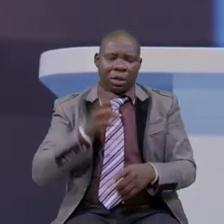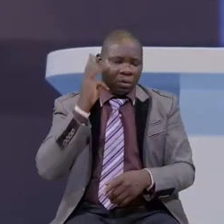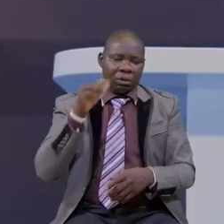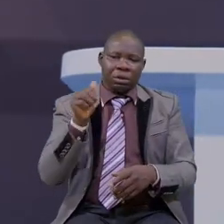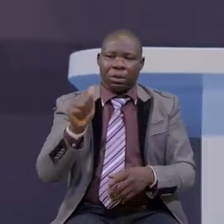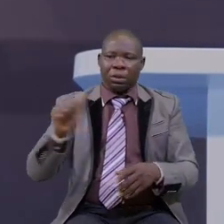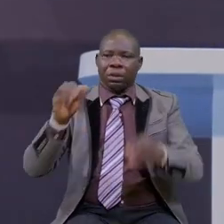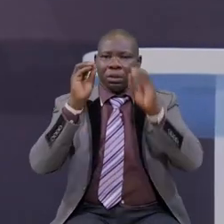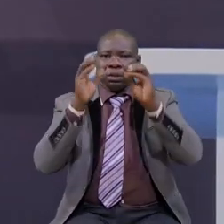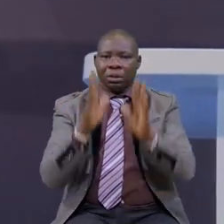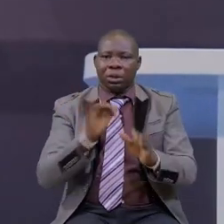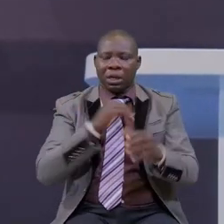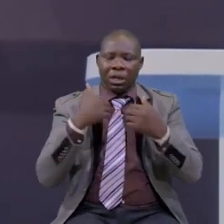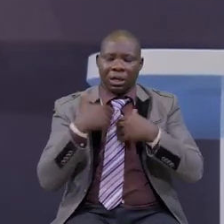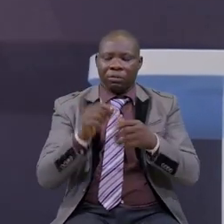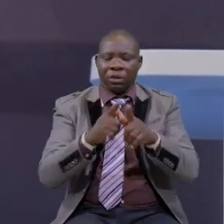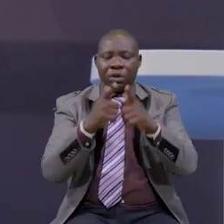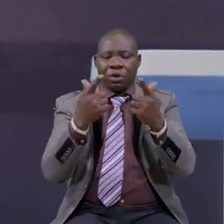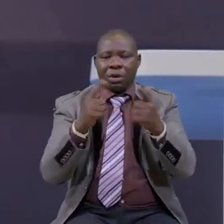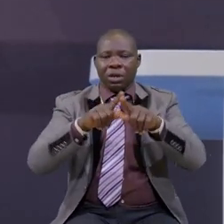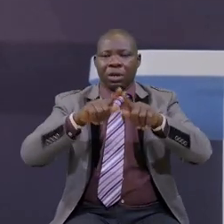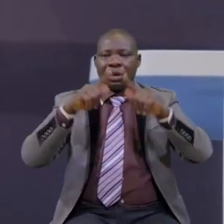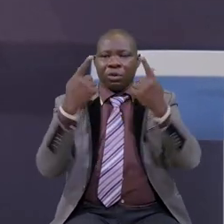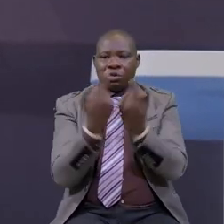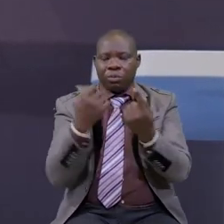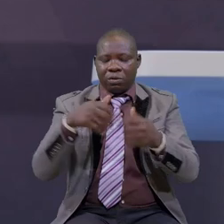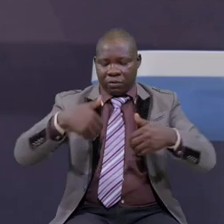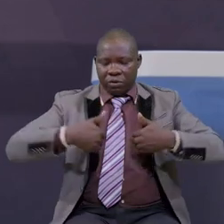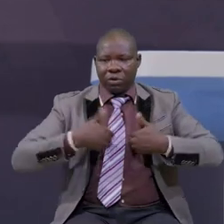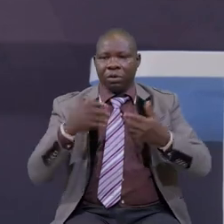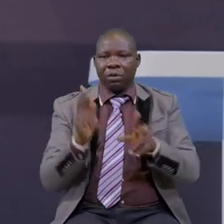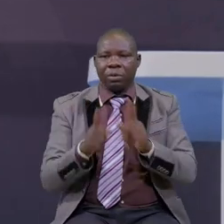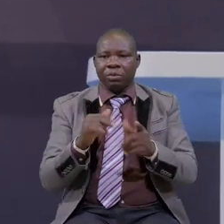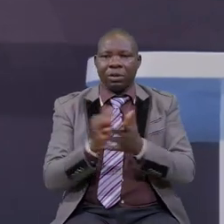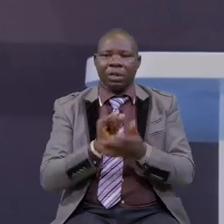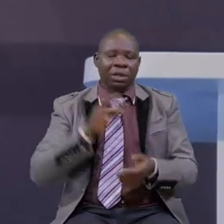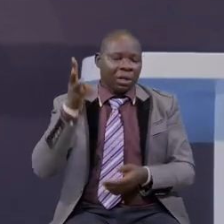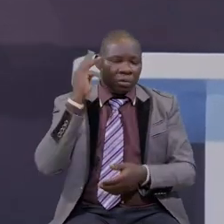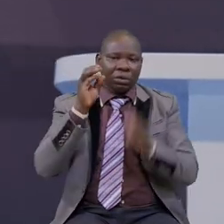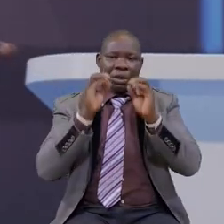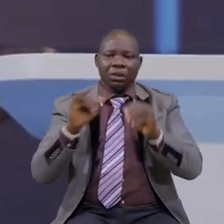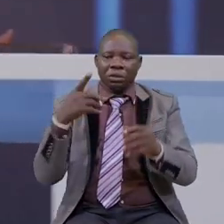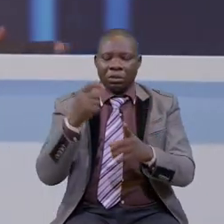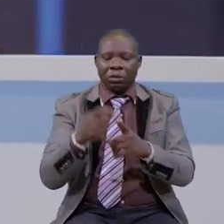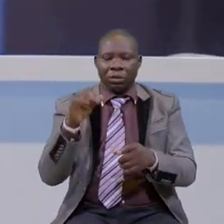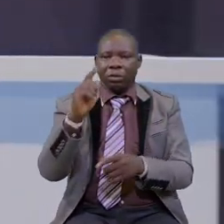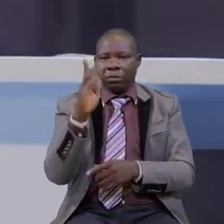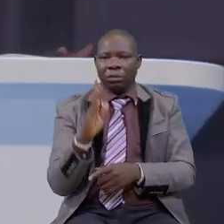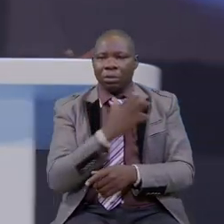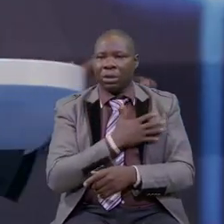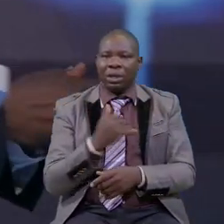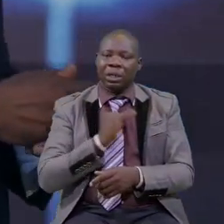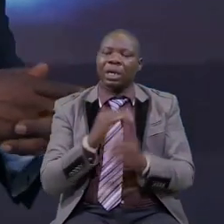enseignant, j'avais un groupe de jeunes à qui j'enseignais la parole de Dieu. Et